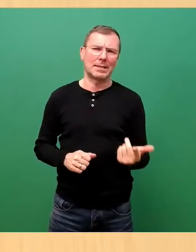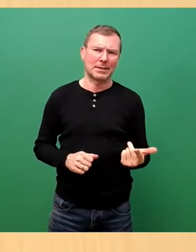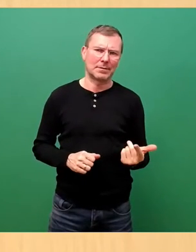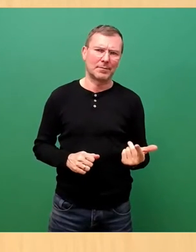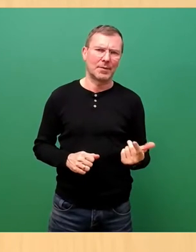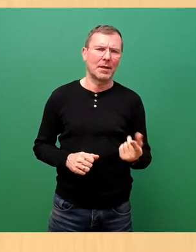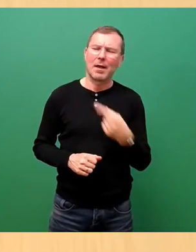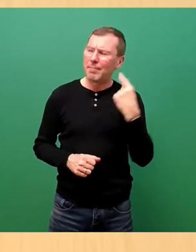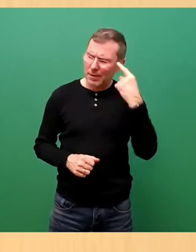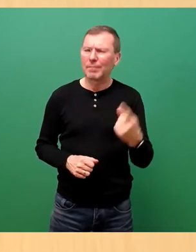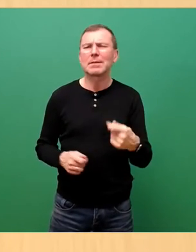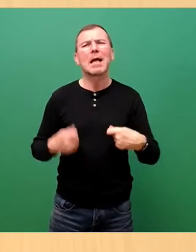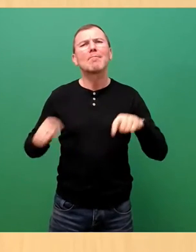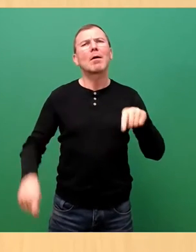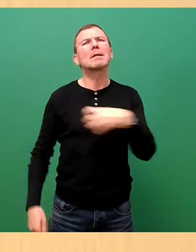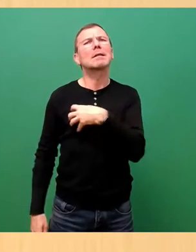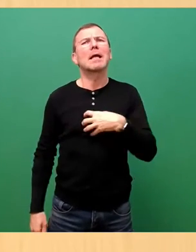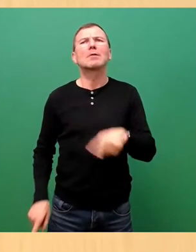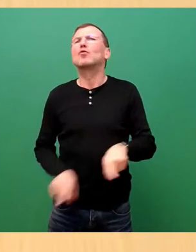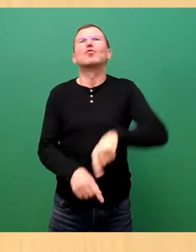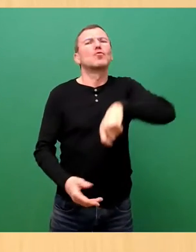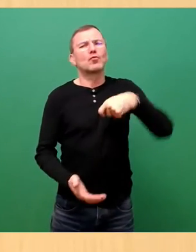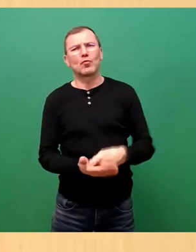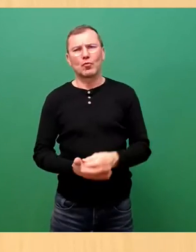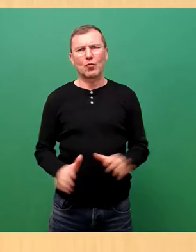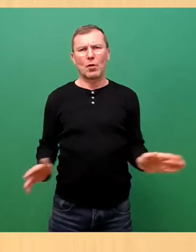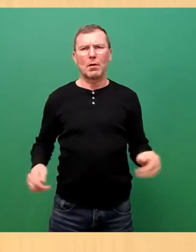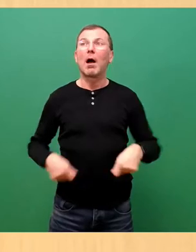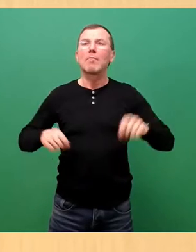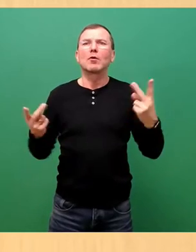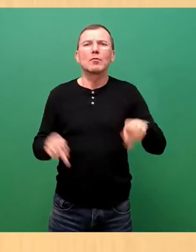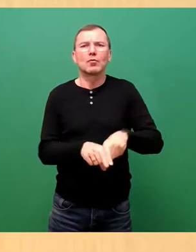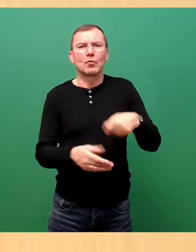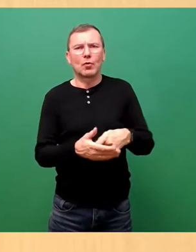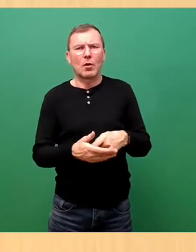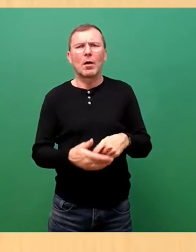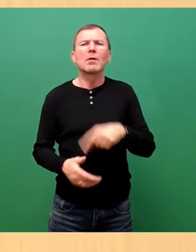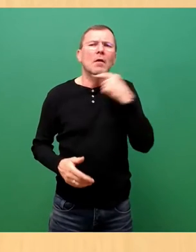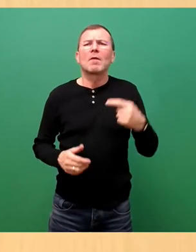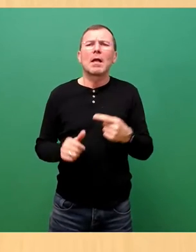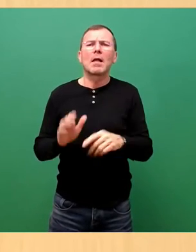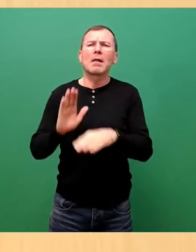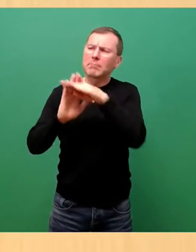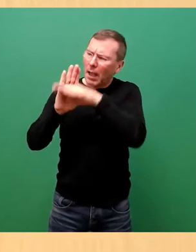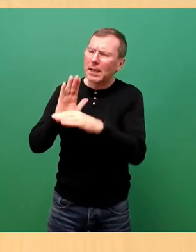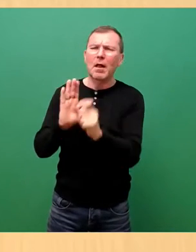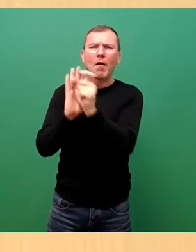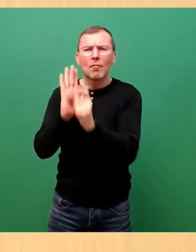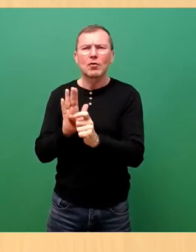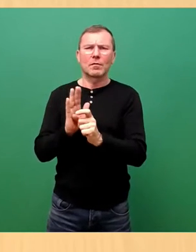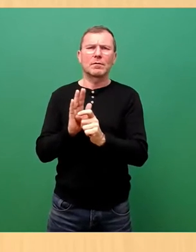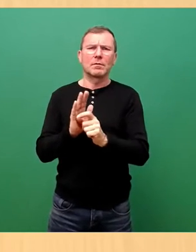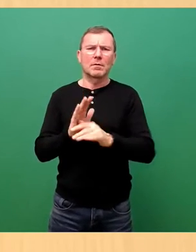dass Bauen in Dresden ist zu teuer, Bauen im Allgemeinen. Es gibt viel zu viele Auflagen, es gibt viel zu wenig bebaubare